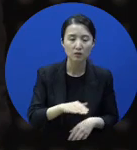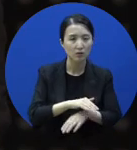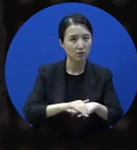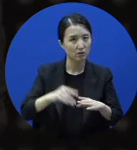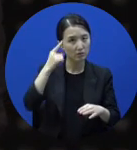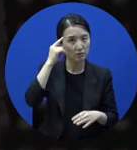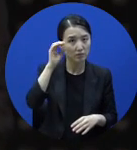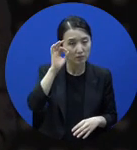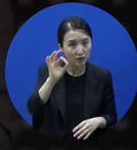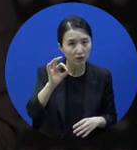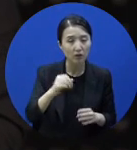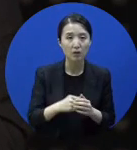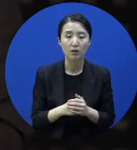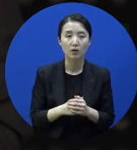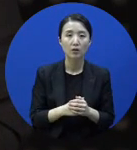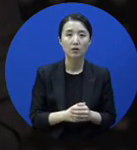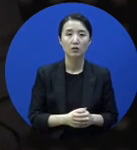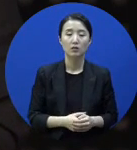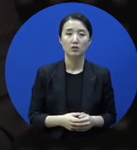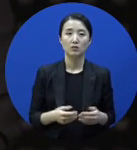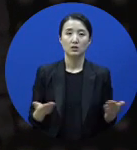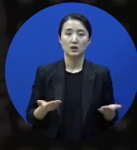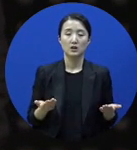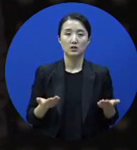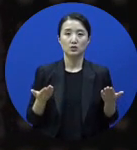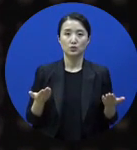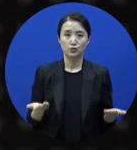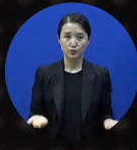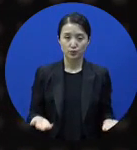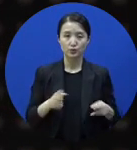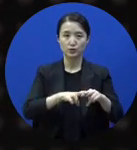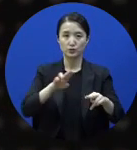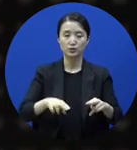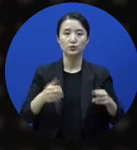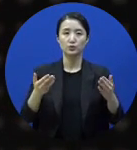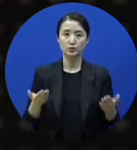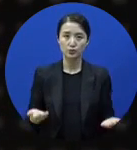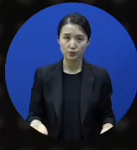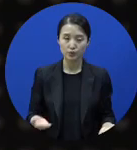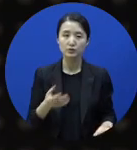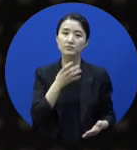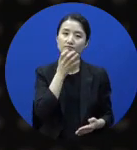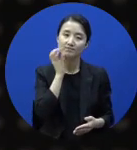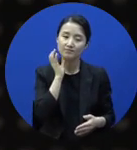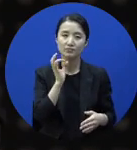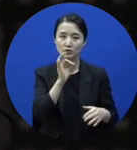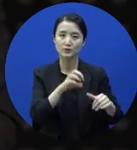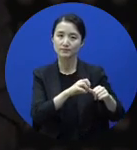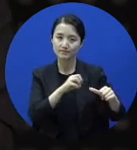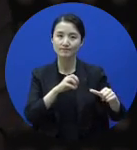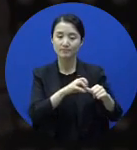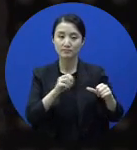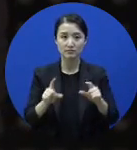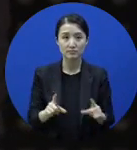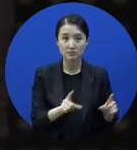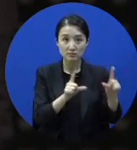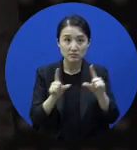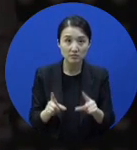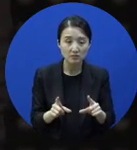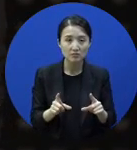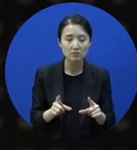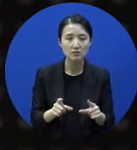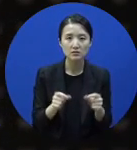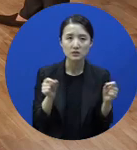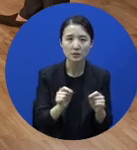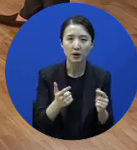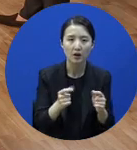4.0이나 5.0 단계로 확장해라 라는 부분이에요. 그러니까 기존의 어떤 단계들 자체를 이제 늘려가라 라는 부분이에요. 그러면